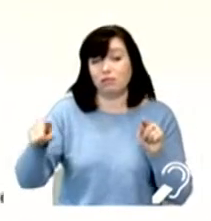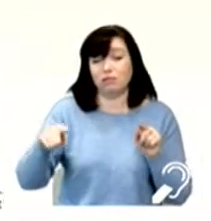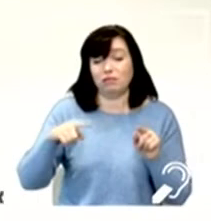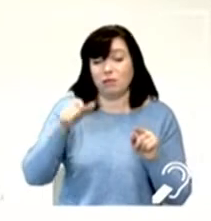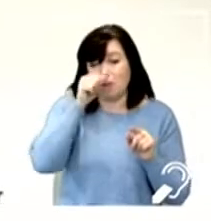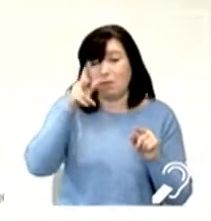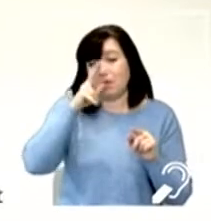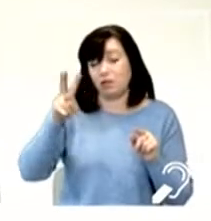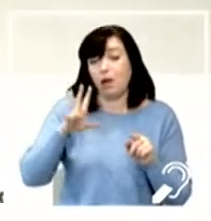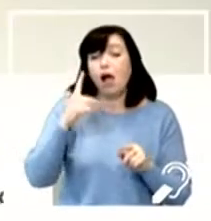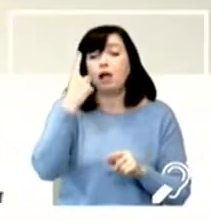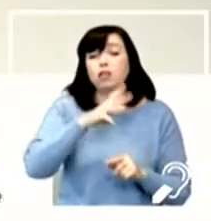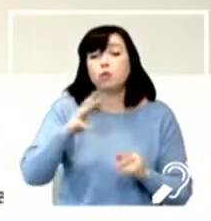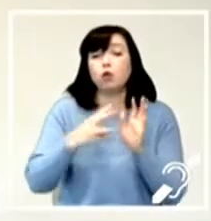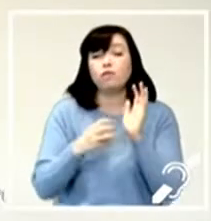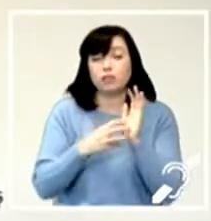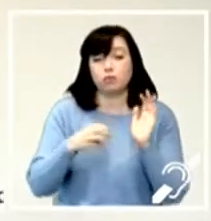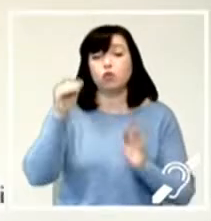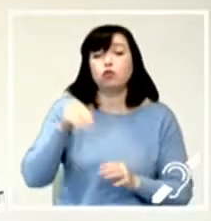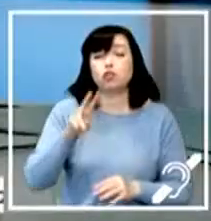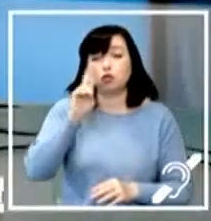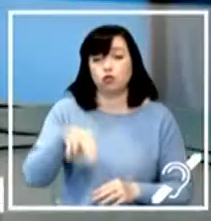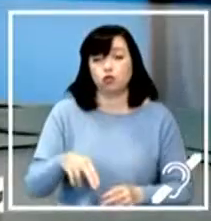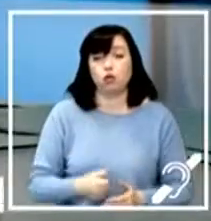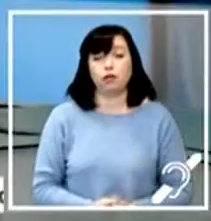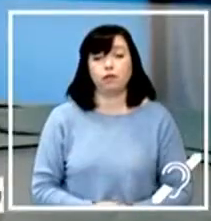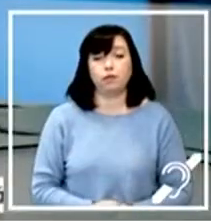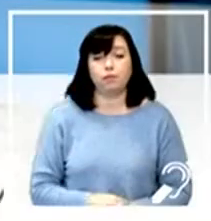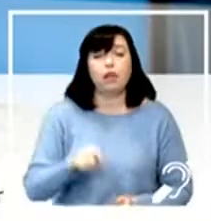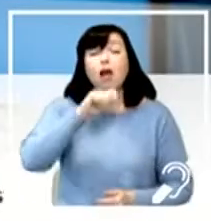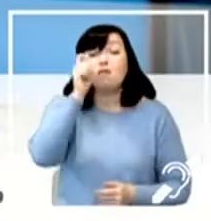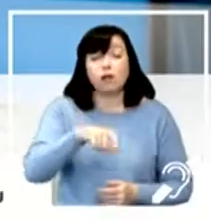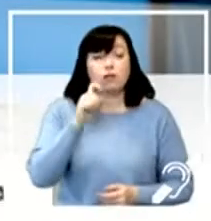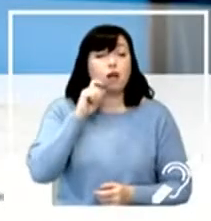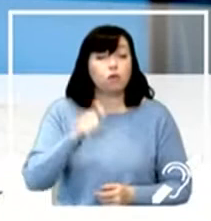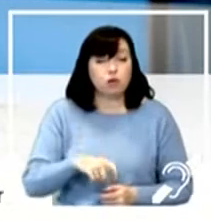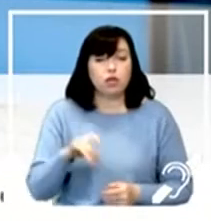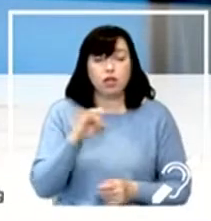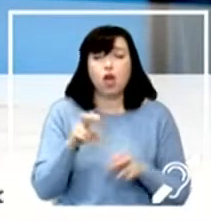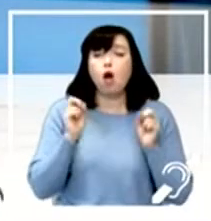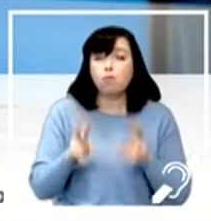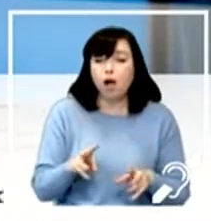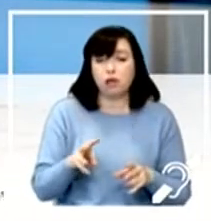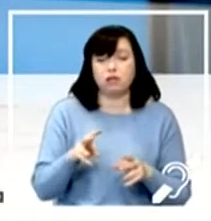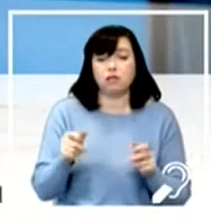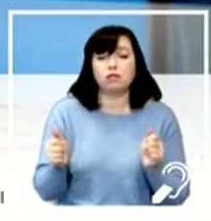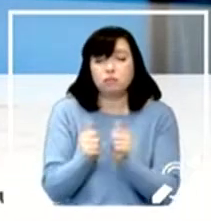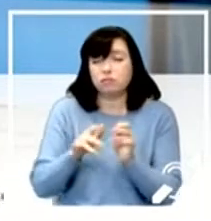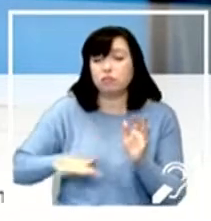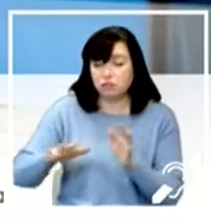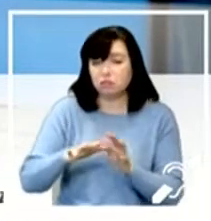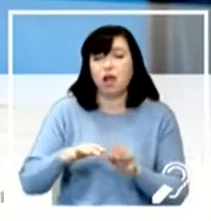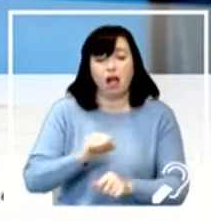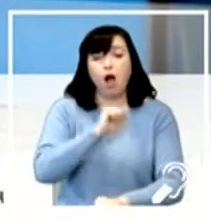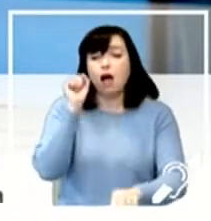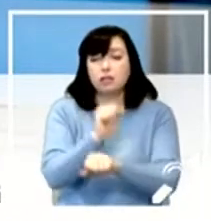următoarelor luni, este de $1.800.000. Războiul din Ucraina și riscurile din regiune au înghețat